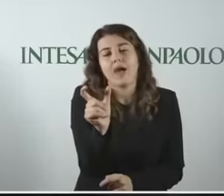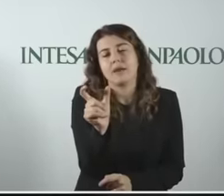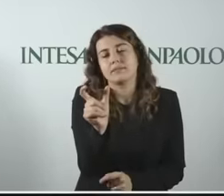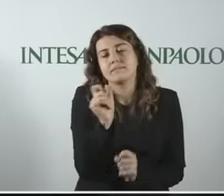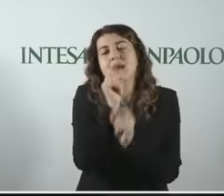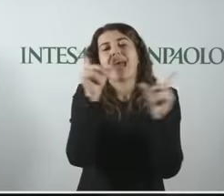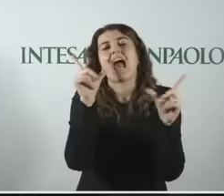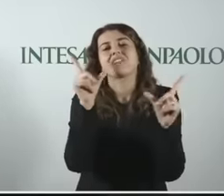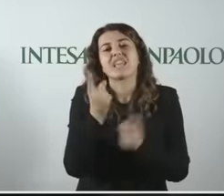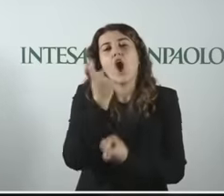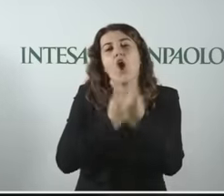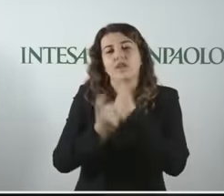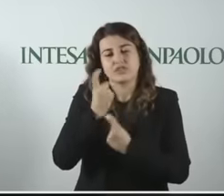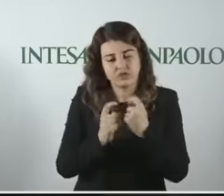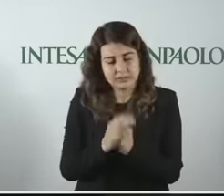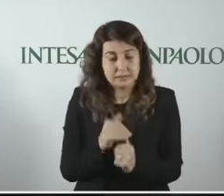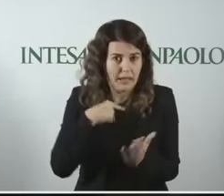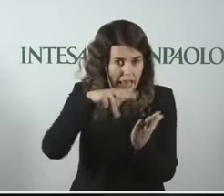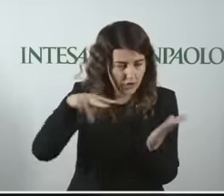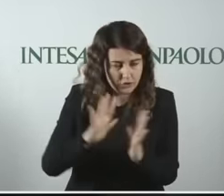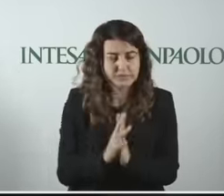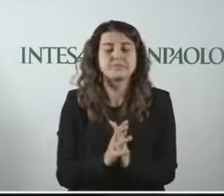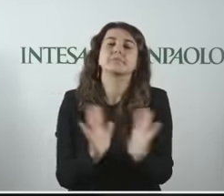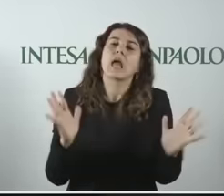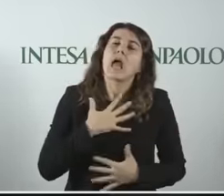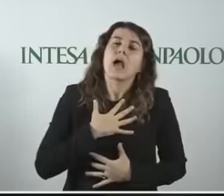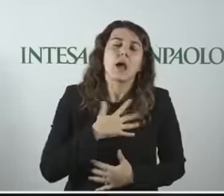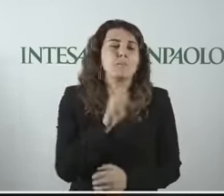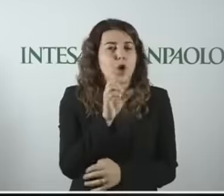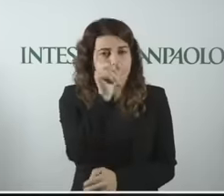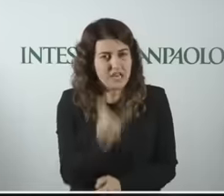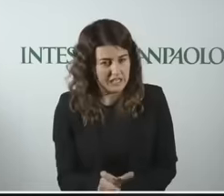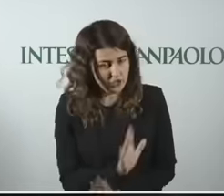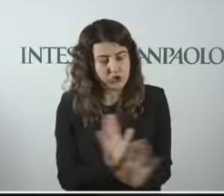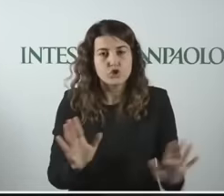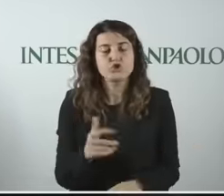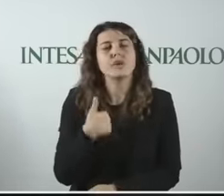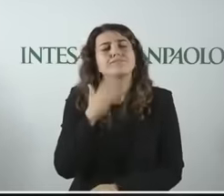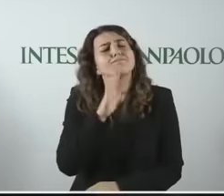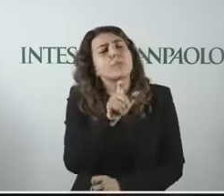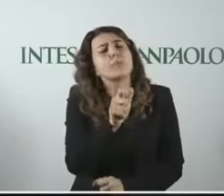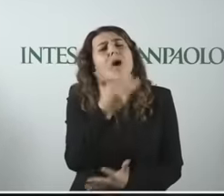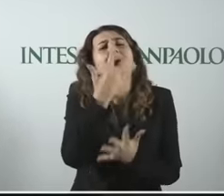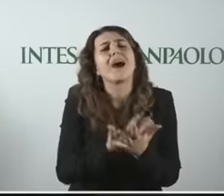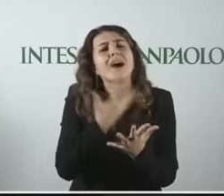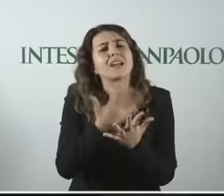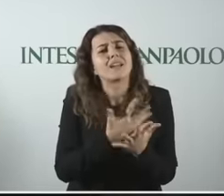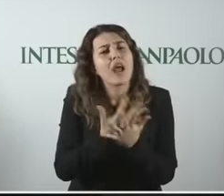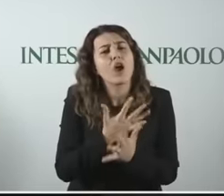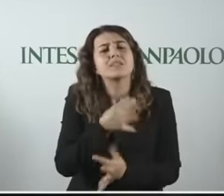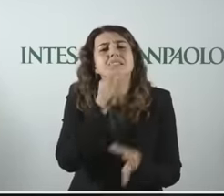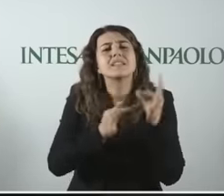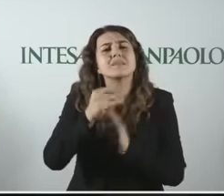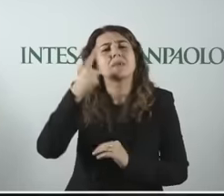la meraviglia leggo stimatissimo professore Vorrei chiederle di raccontarci delle guide